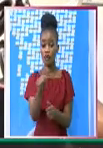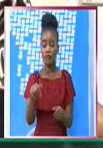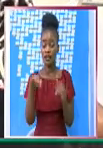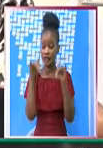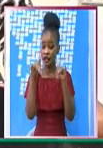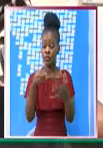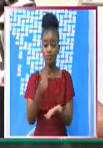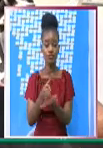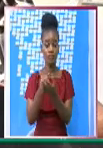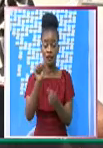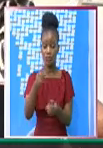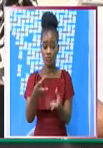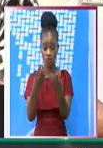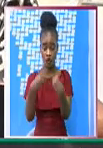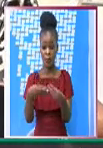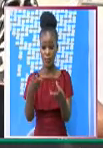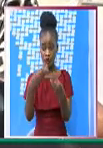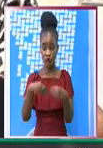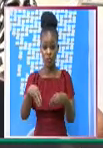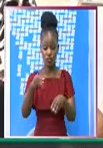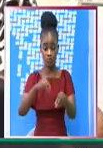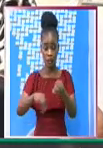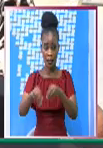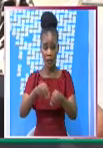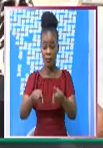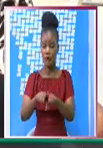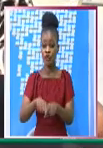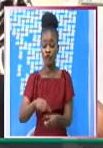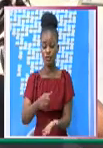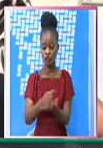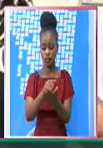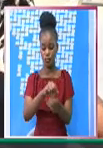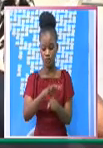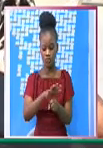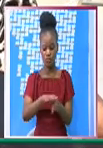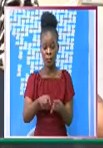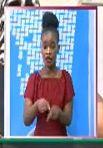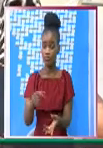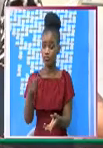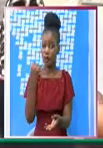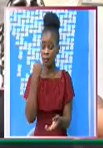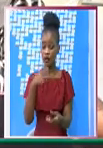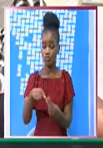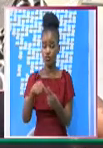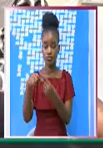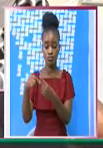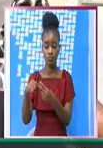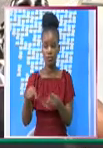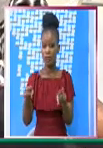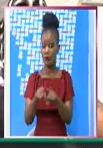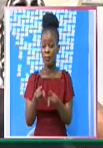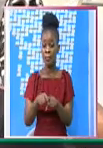ebweru nabo baweeyo kye basobola okuwaayo kuloka eyo center ejja tutaasa nnyo kulokuba ejja kubeera specialized naddala